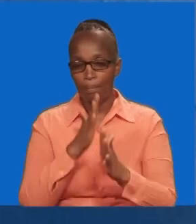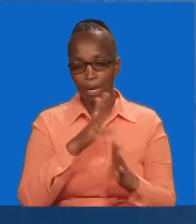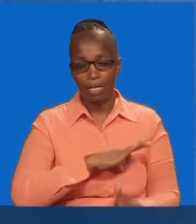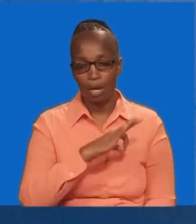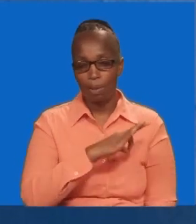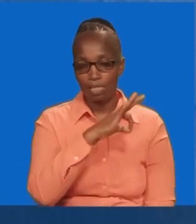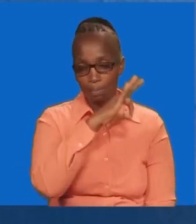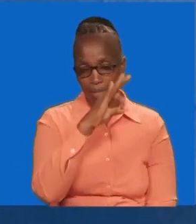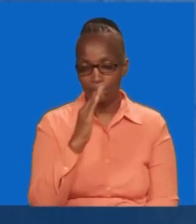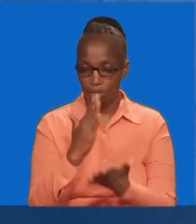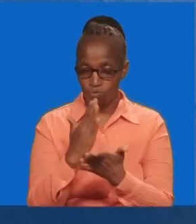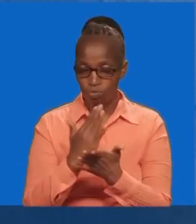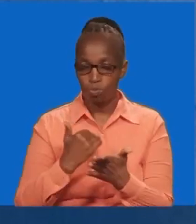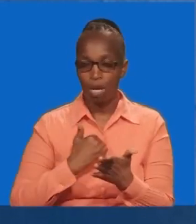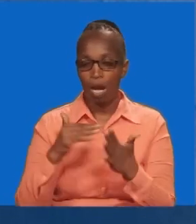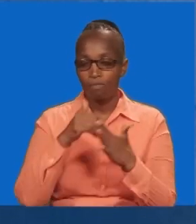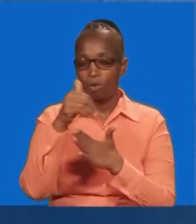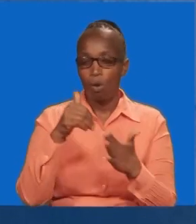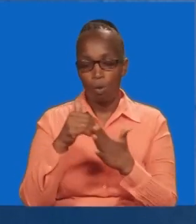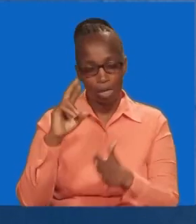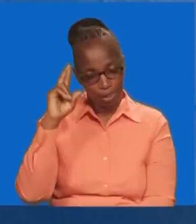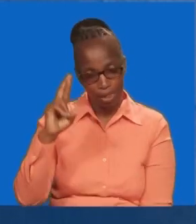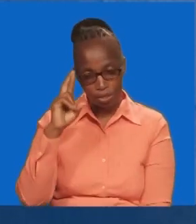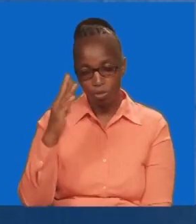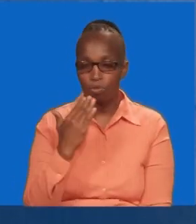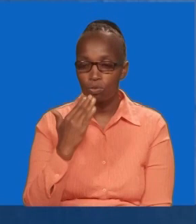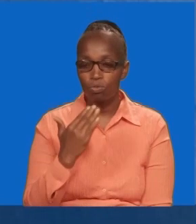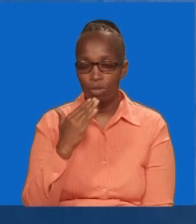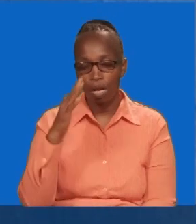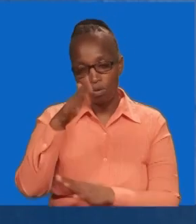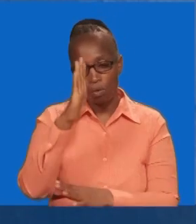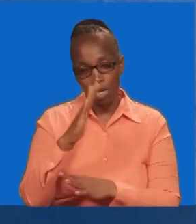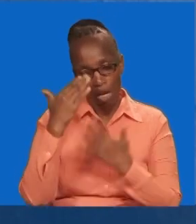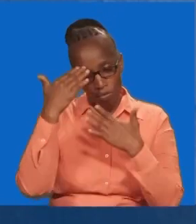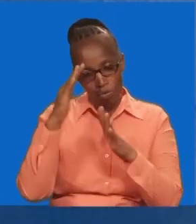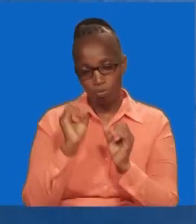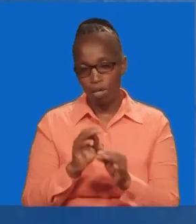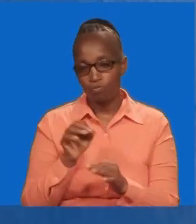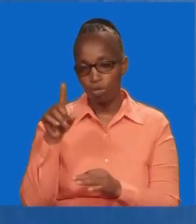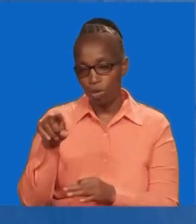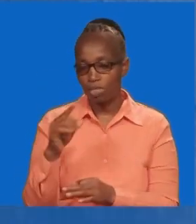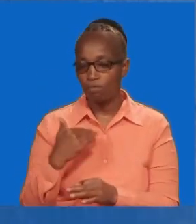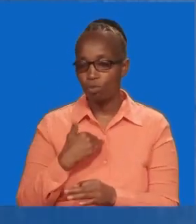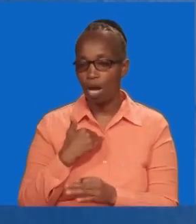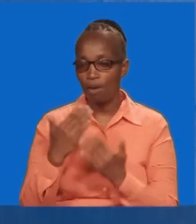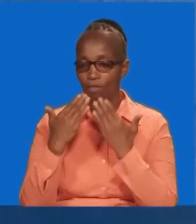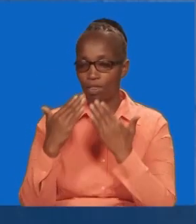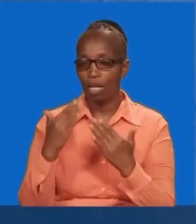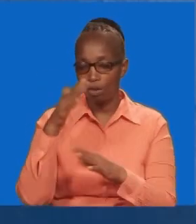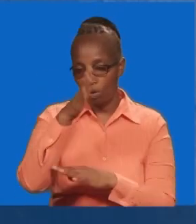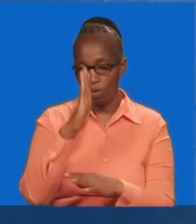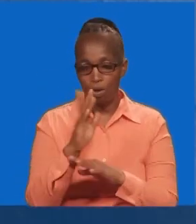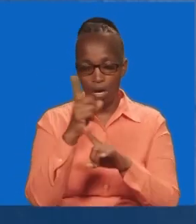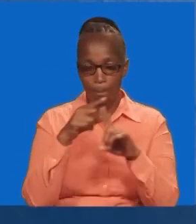pia tuna kila jambo la kusema asante kwake. Na sijui kama labda umemwambia asante.